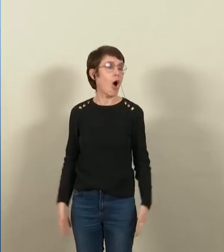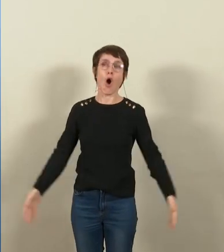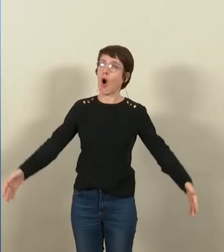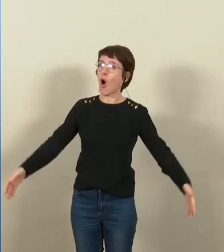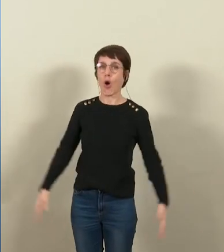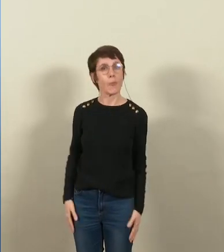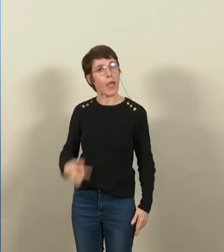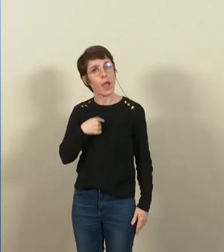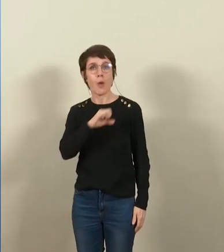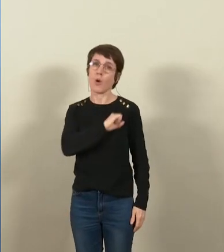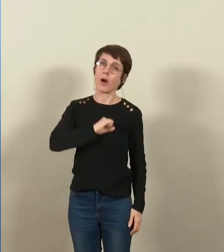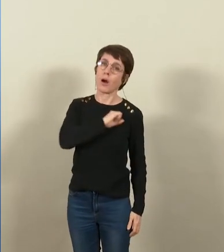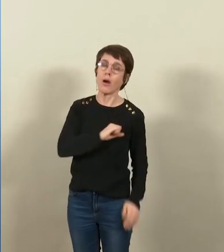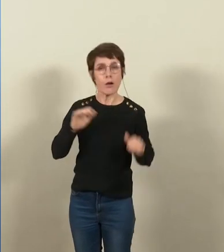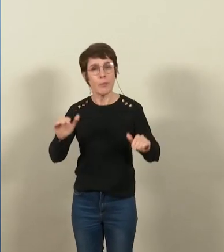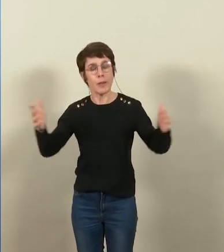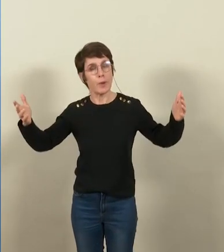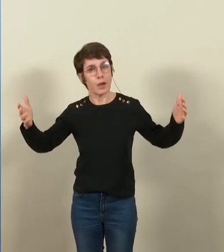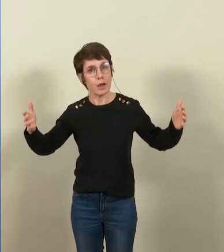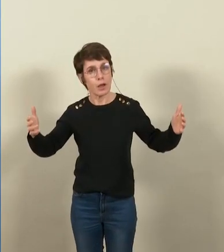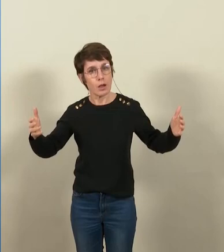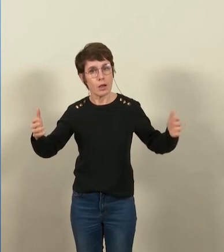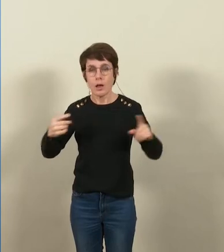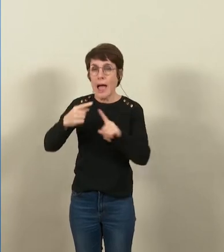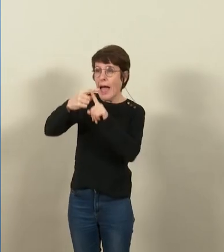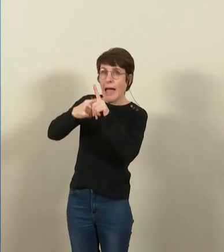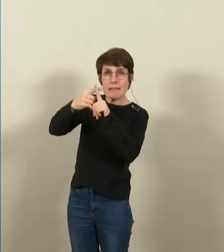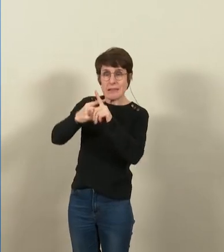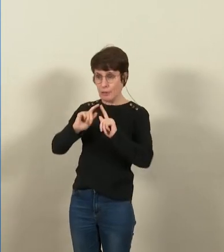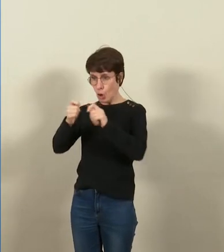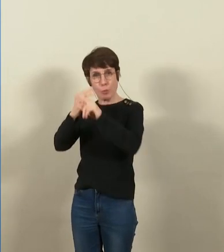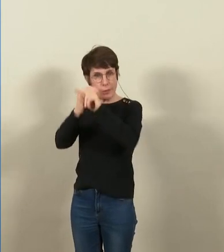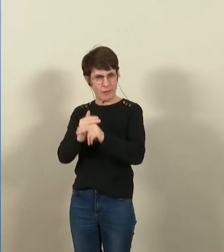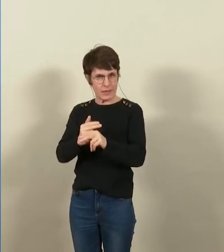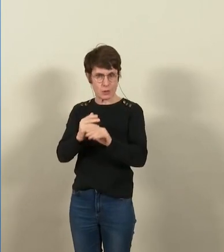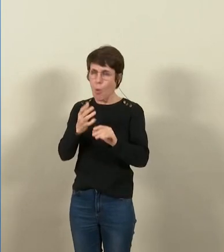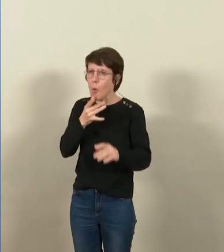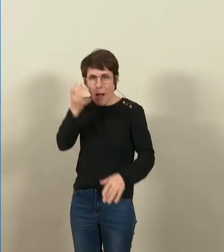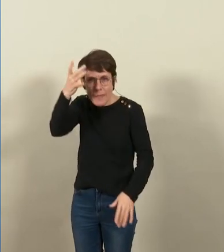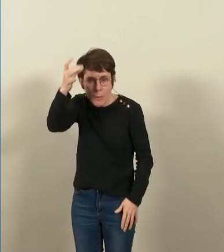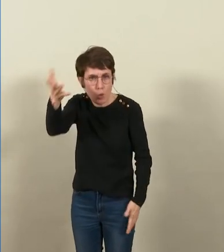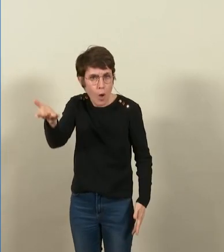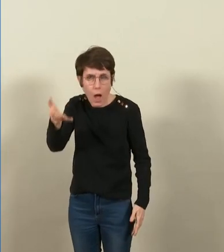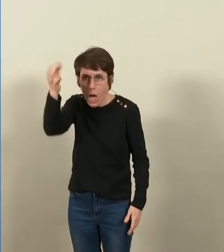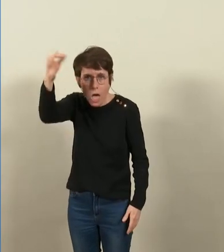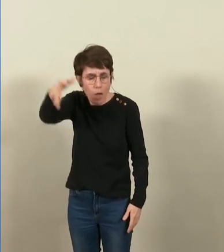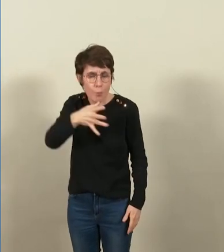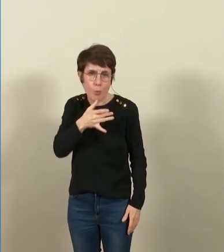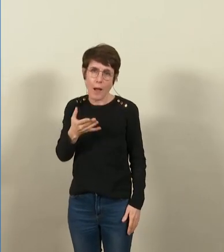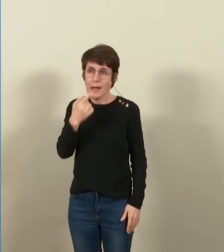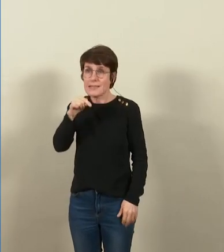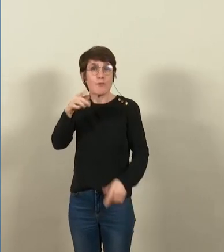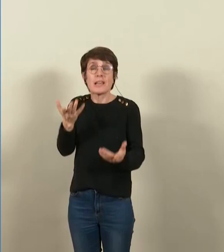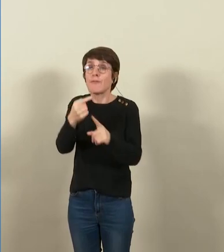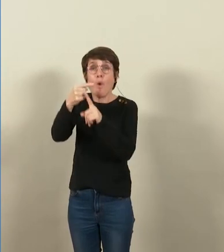désolé mais quand même définir l'indicateur c'est quand même pas n'importe quoi donc faut-il être défini cet